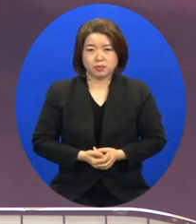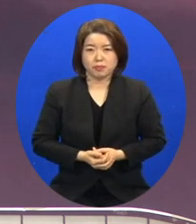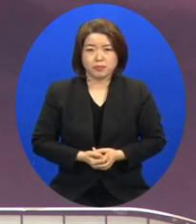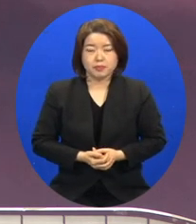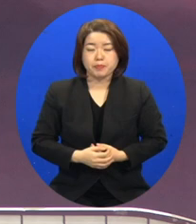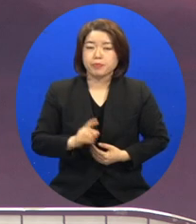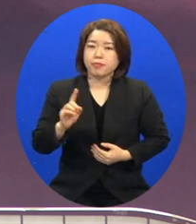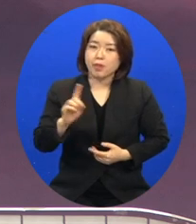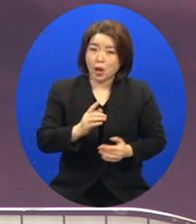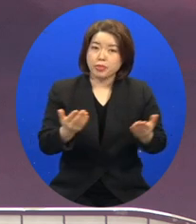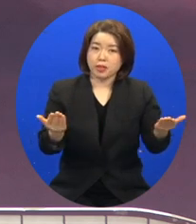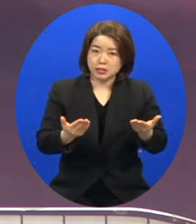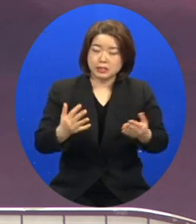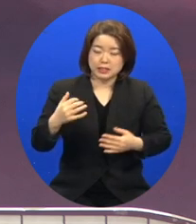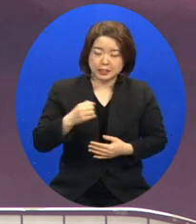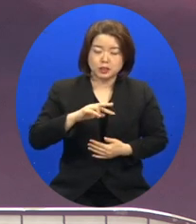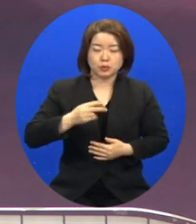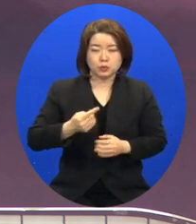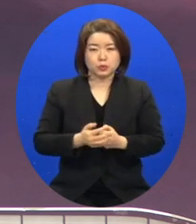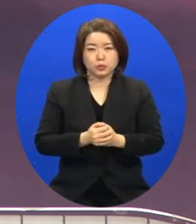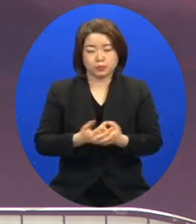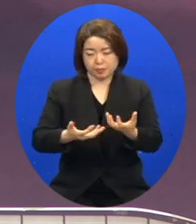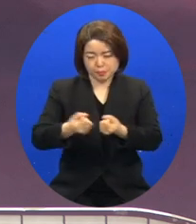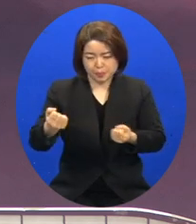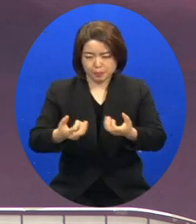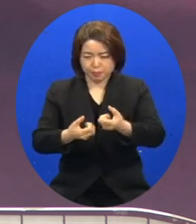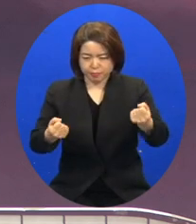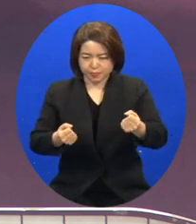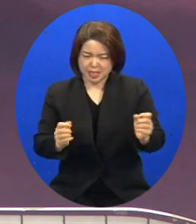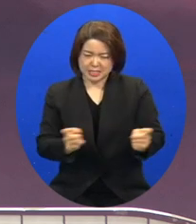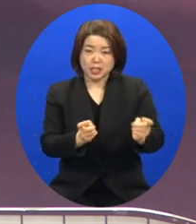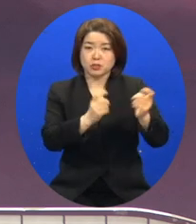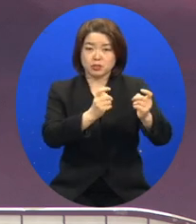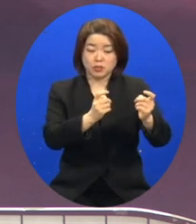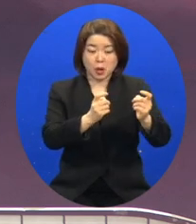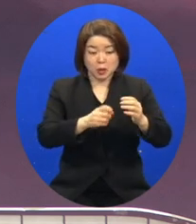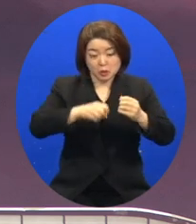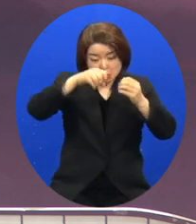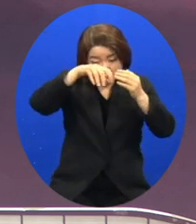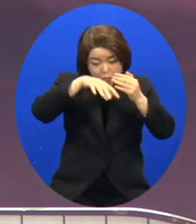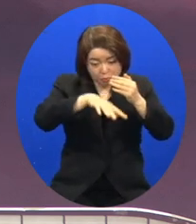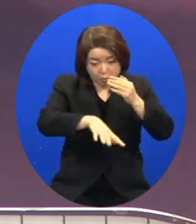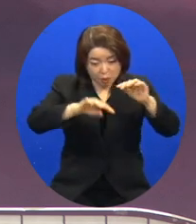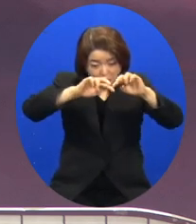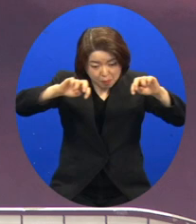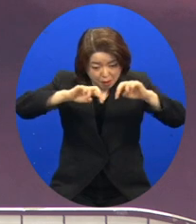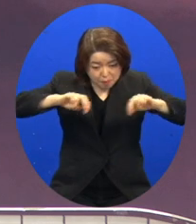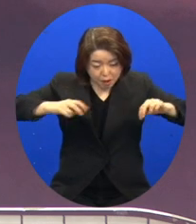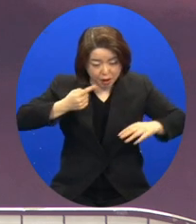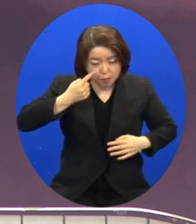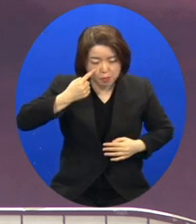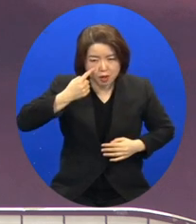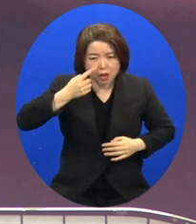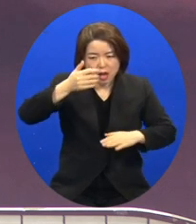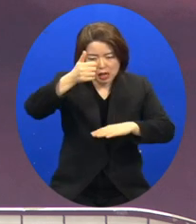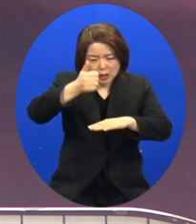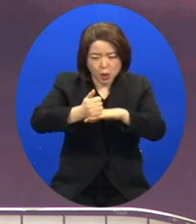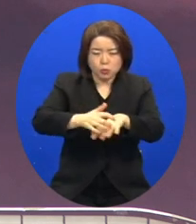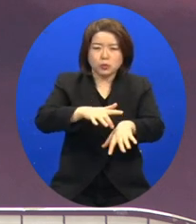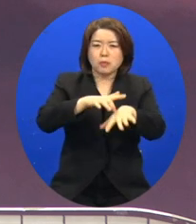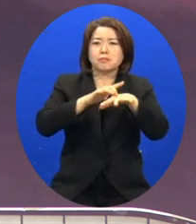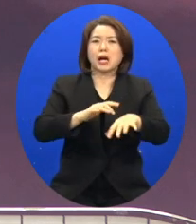일로도 분열되고 다투는 일은 뿌리로 들어가 보면 결국은 나귀 역사요